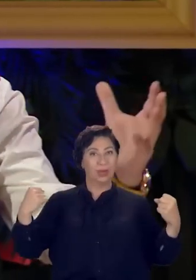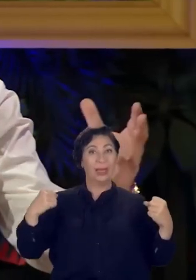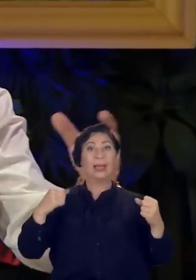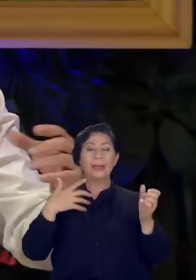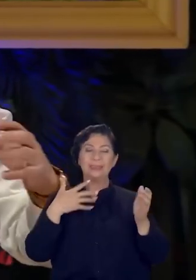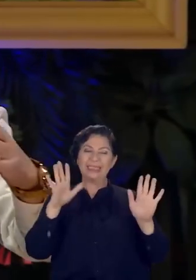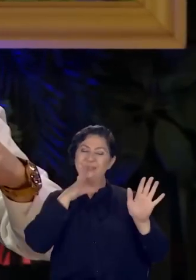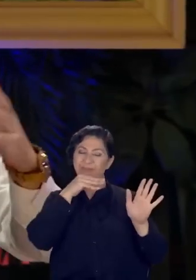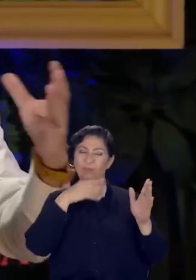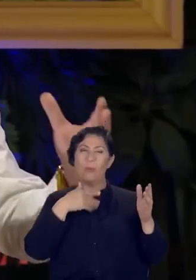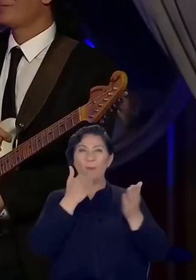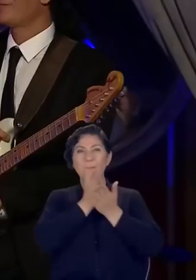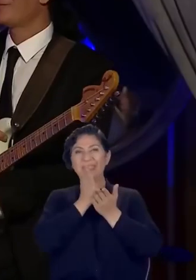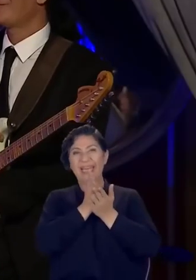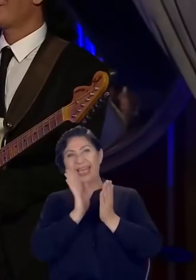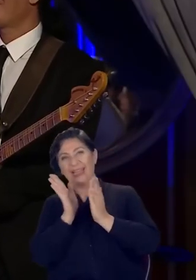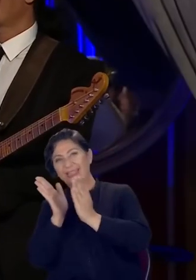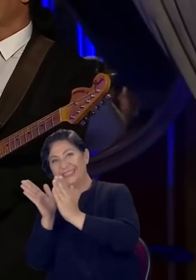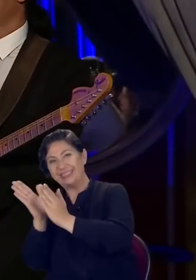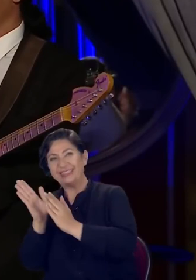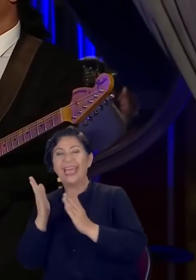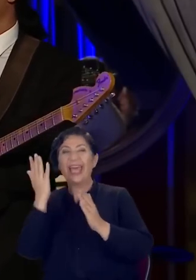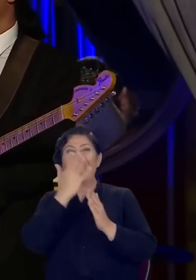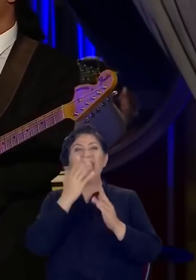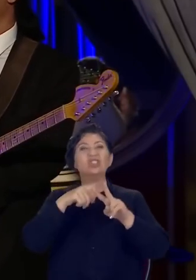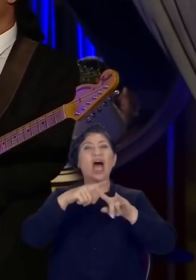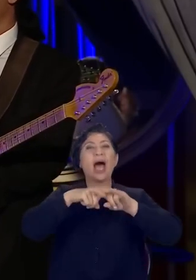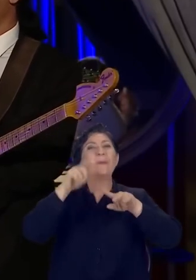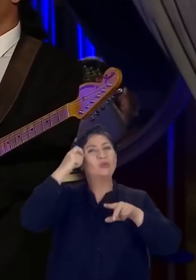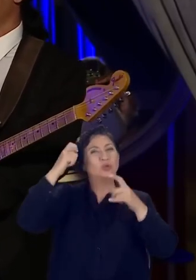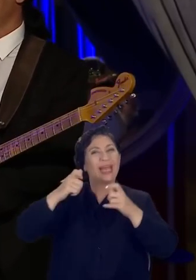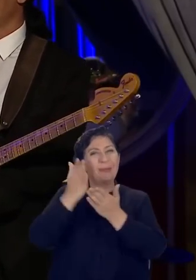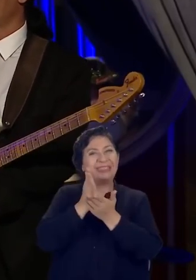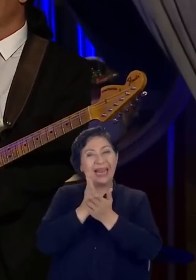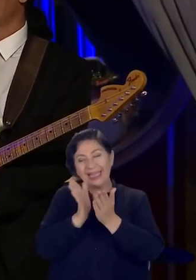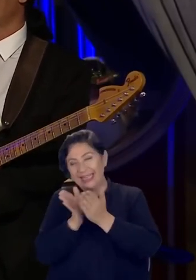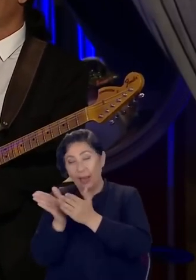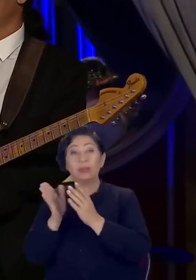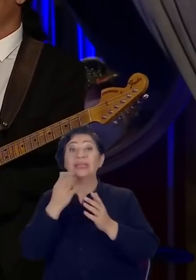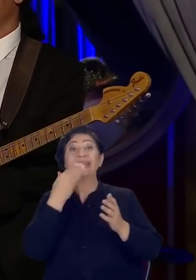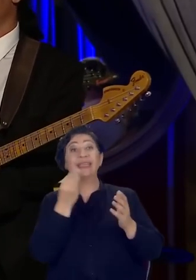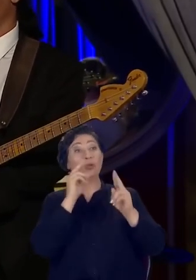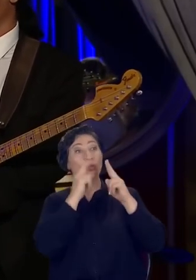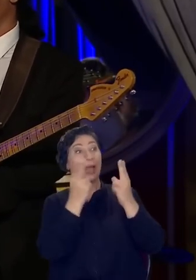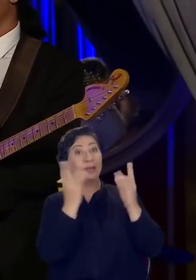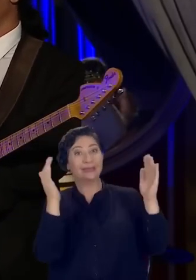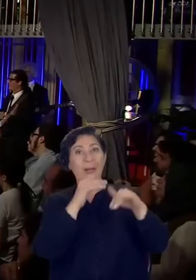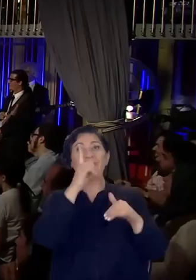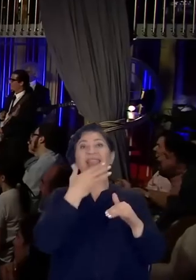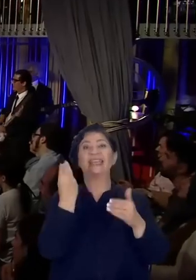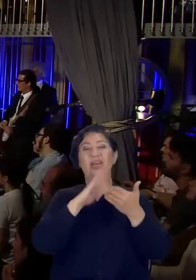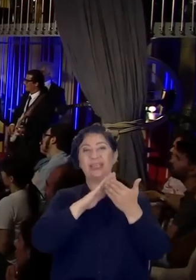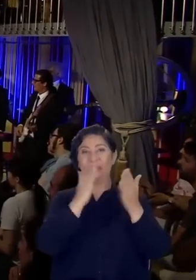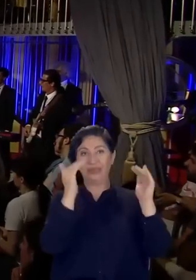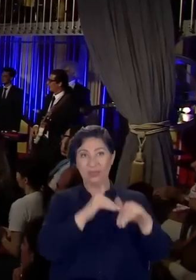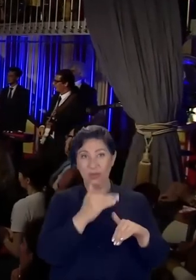yere geçelim. Mezarlığa doğru, Karacaahmet'e doğru yerleşelim. Gençler dünyayı doldursunlar. Şimdi bir genç